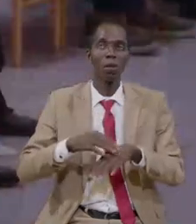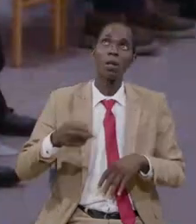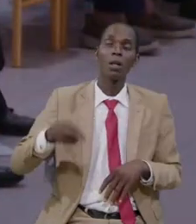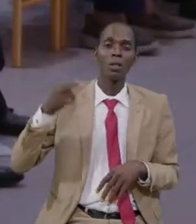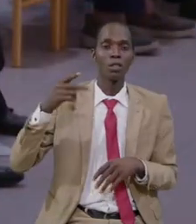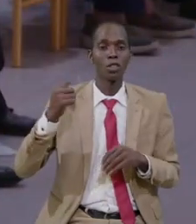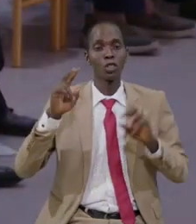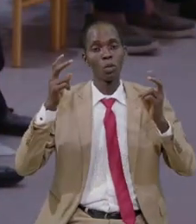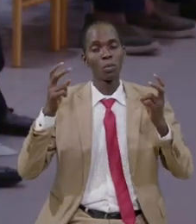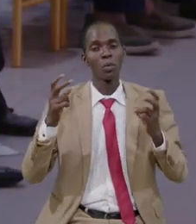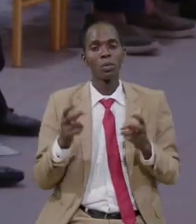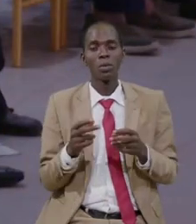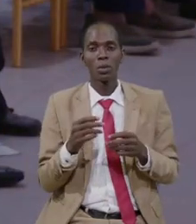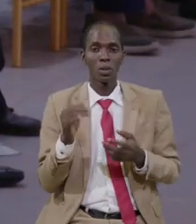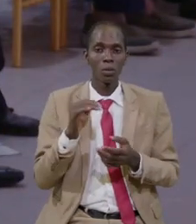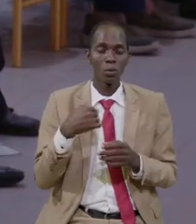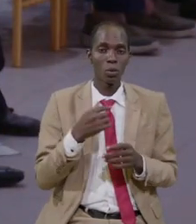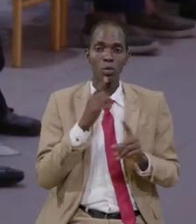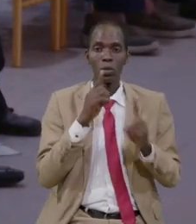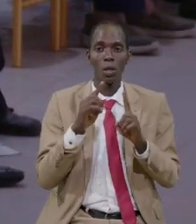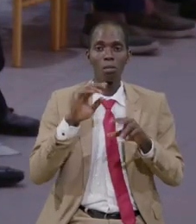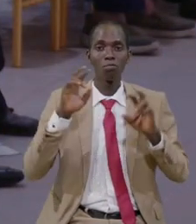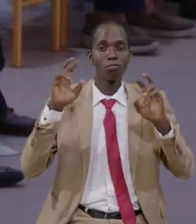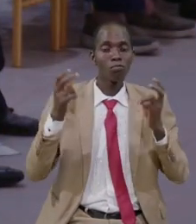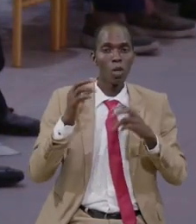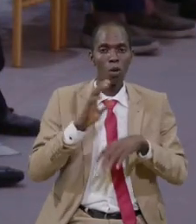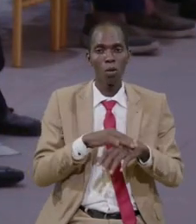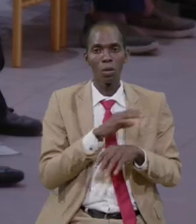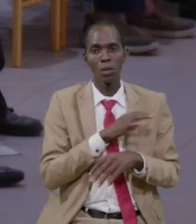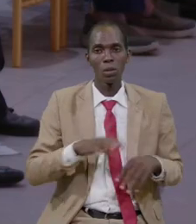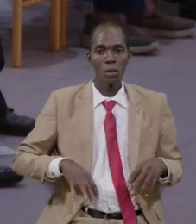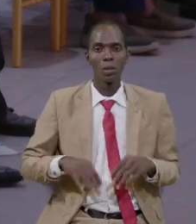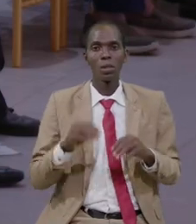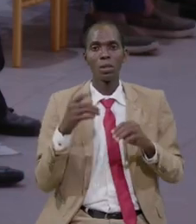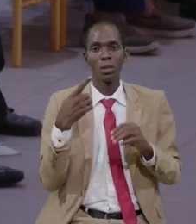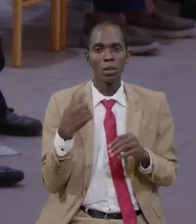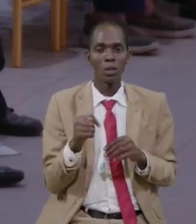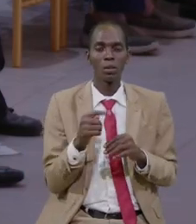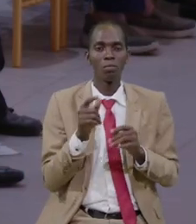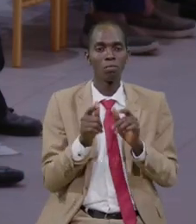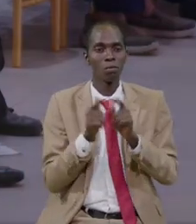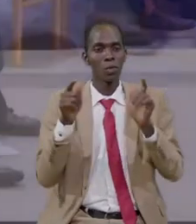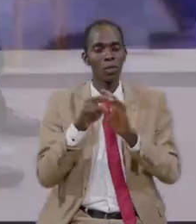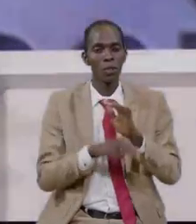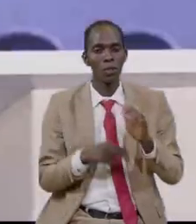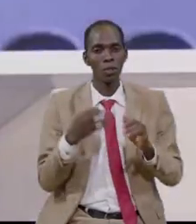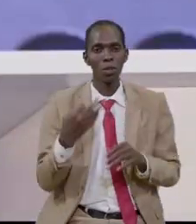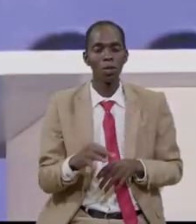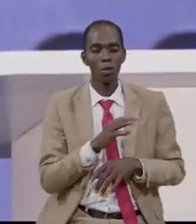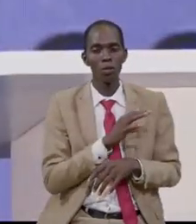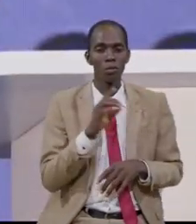de Christ et nous parlons de sa suprématie, la suprématie du Fils unique de